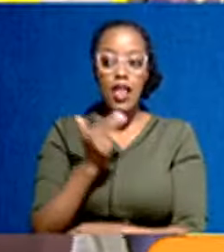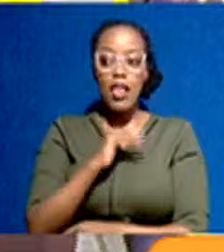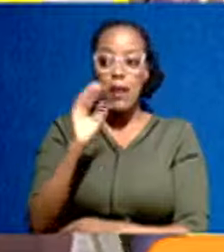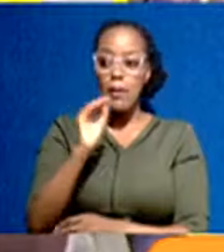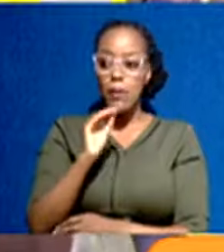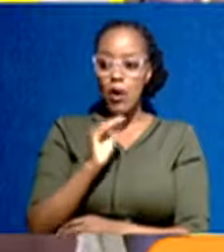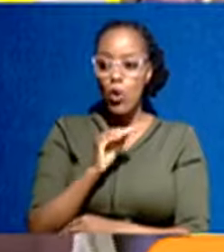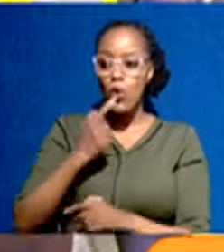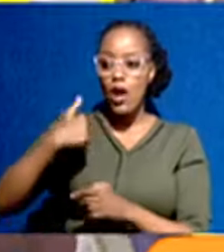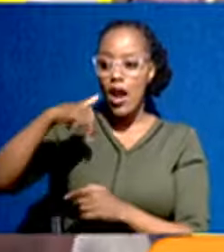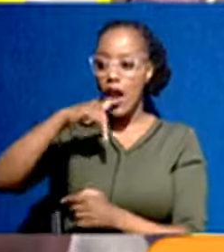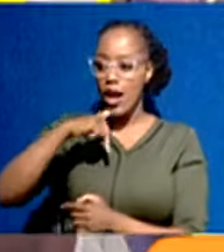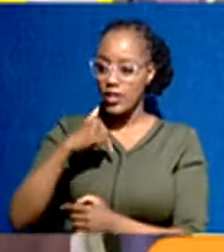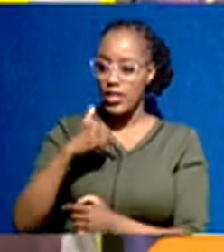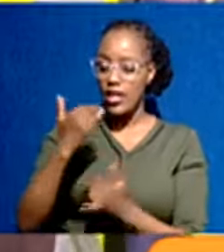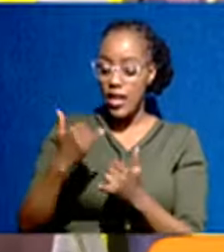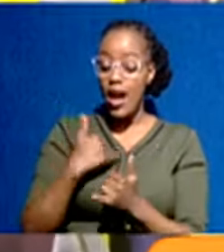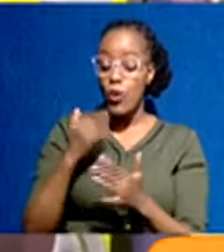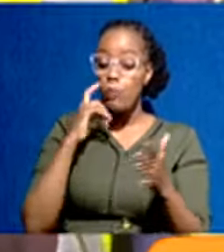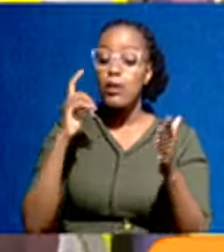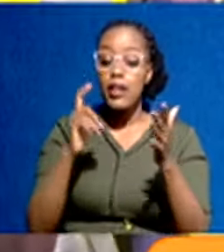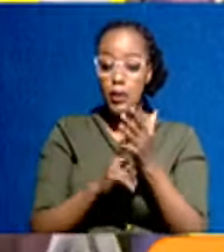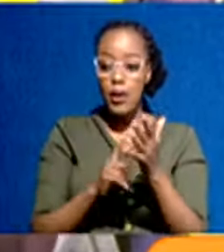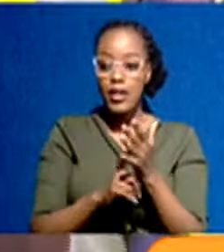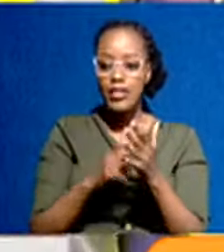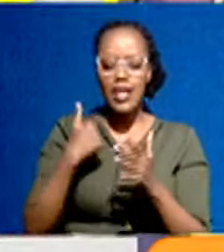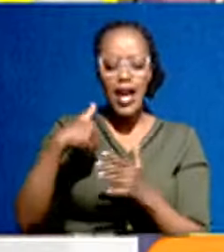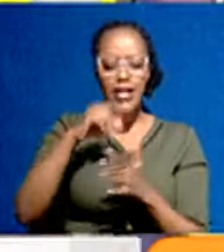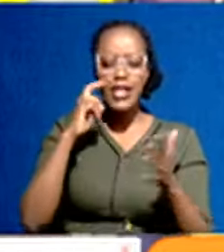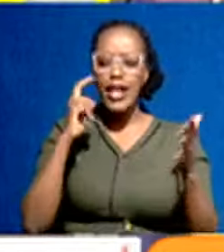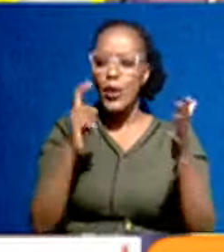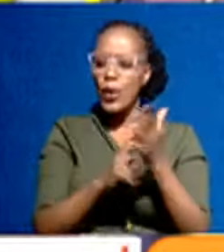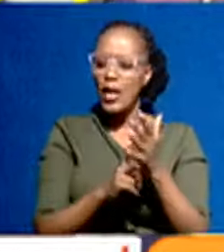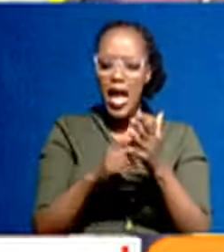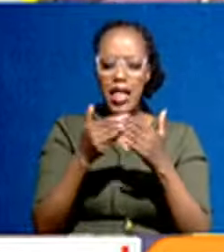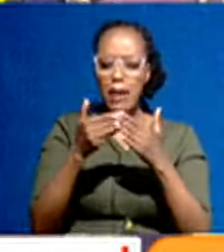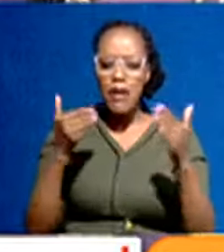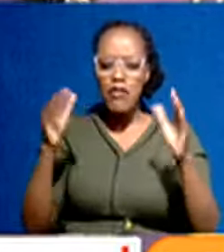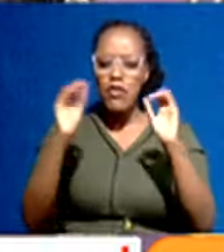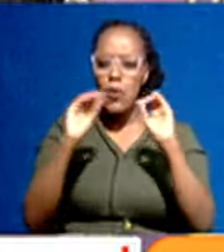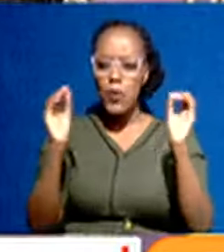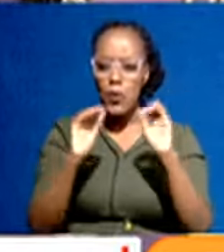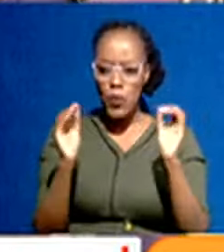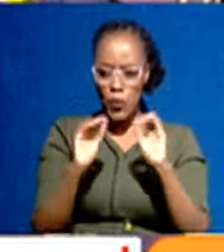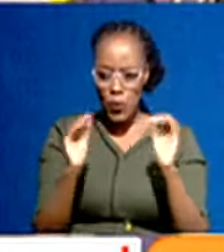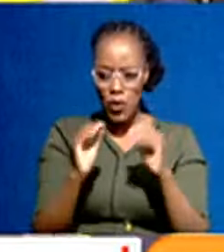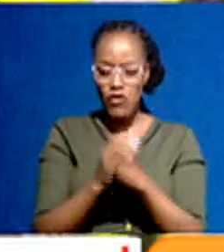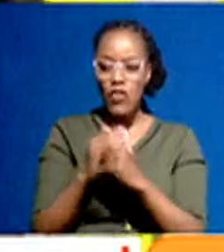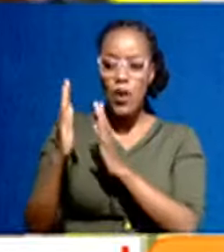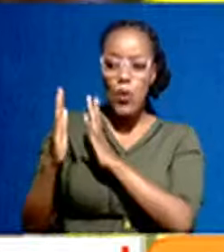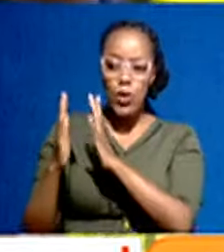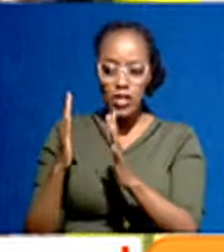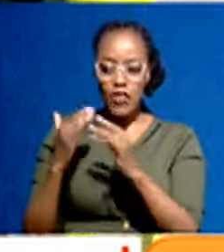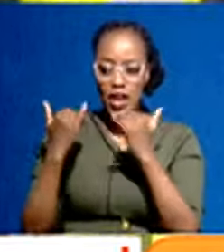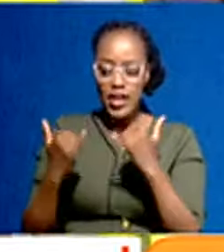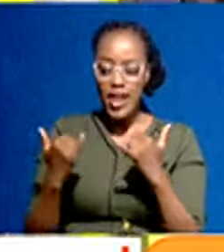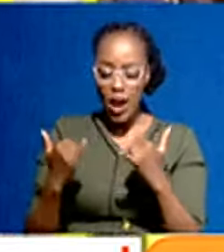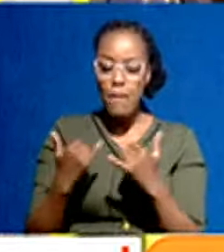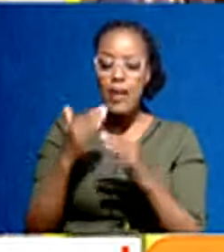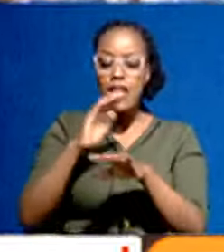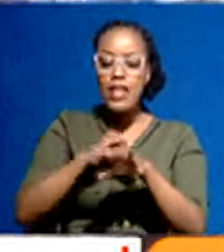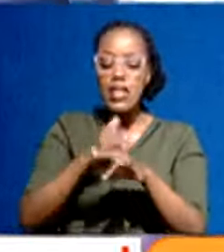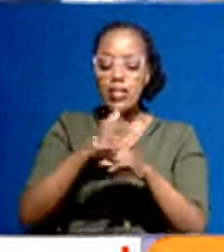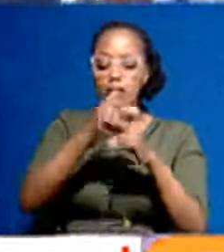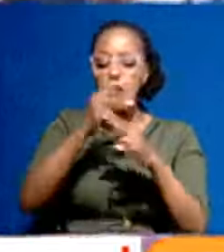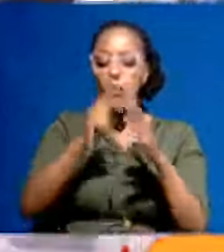pia kukua watu at least ile natambuliwa. Hatuko natambuliwa. Mahali popote ukitembea ni watchman, lakini sasa hizi naitwa security